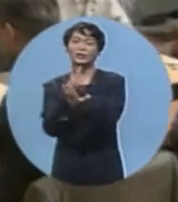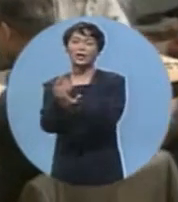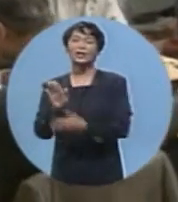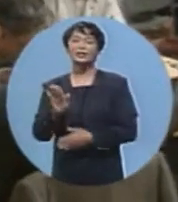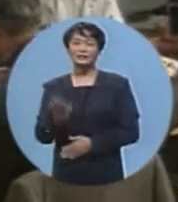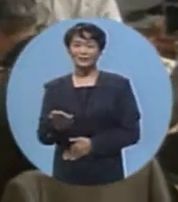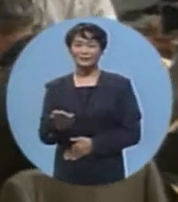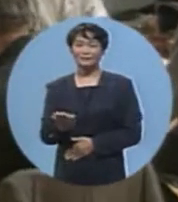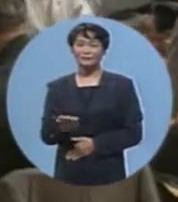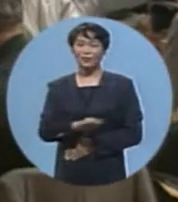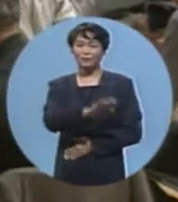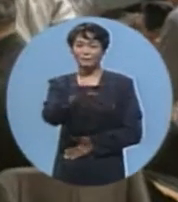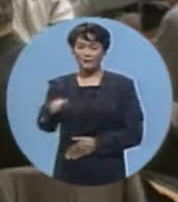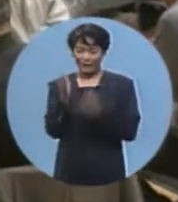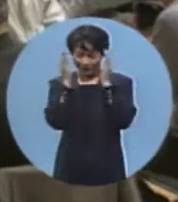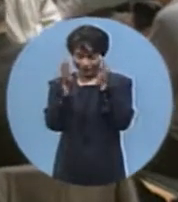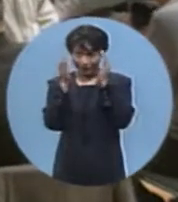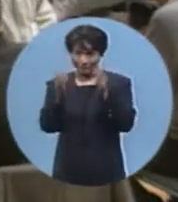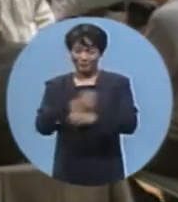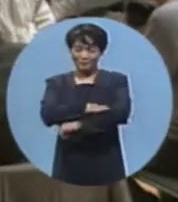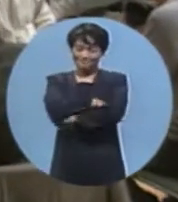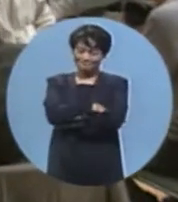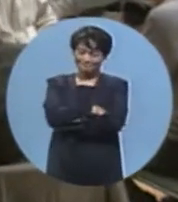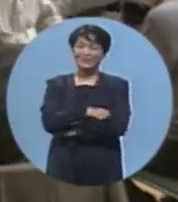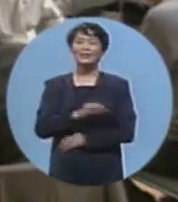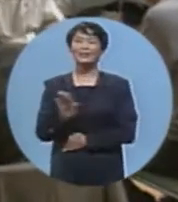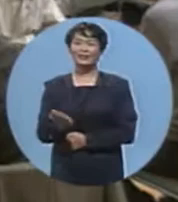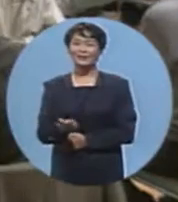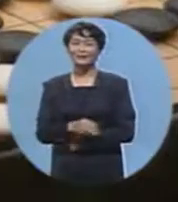一生懸命やってますね皆さん。